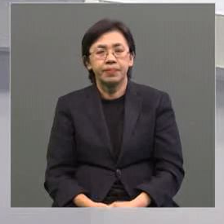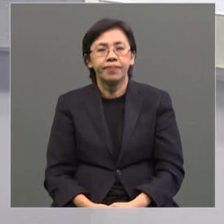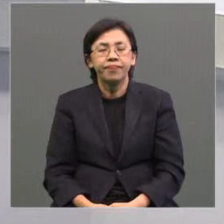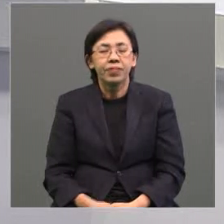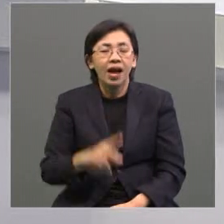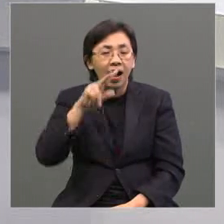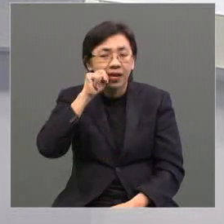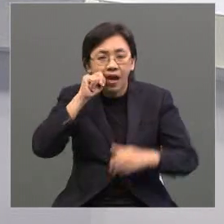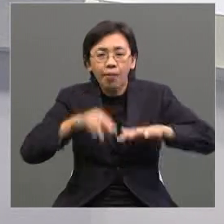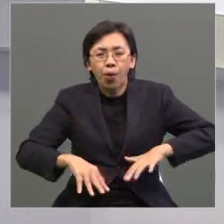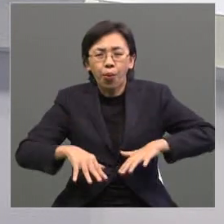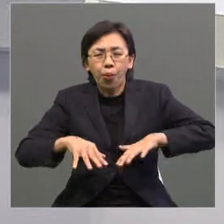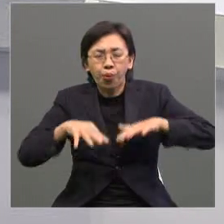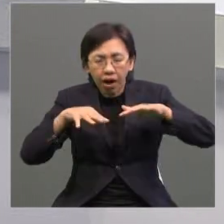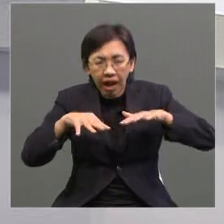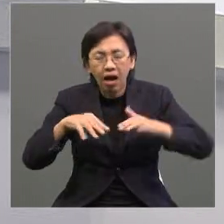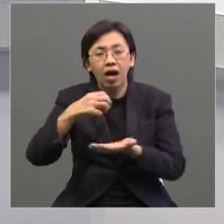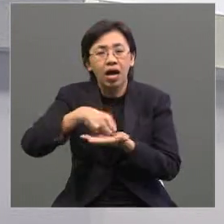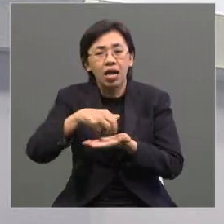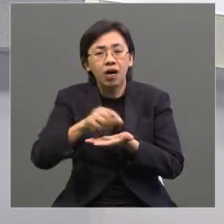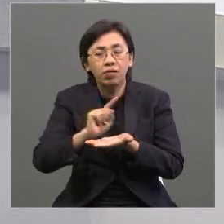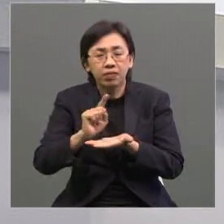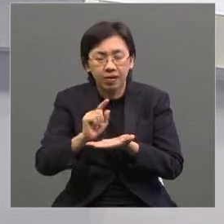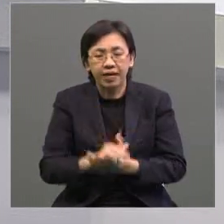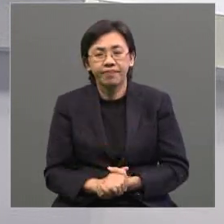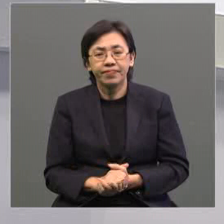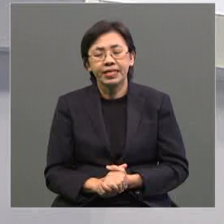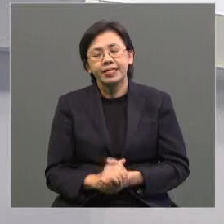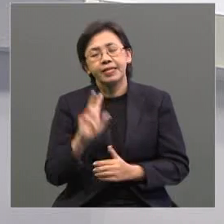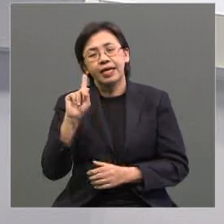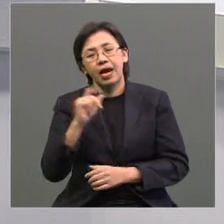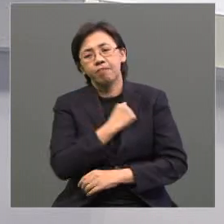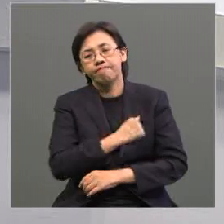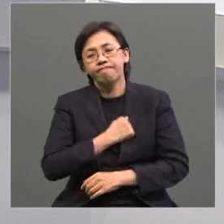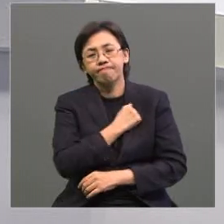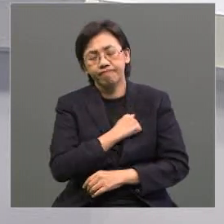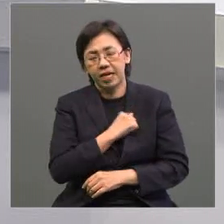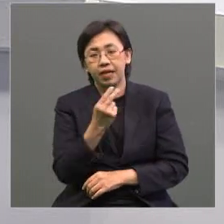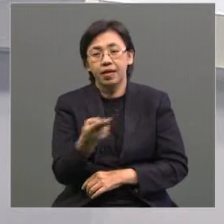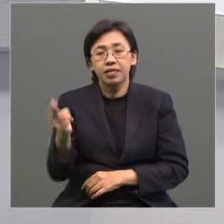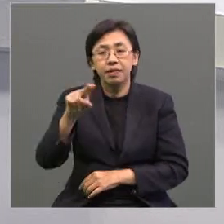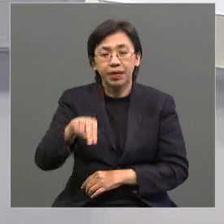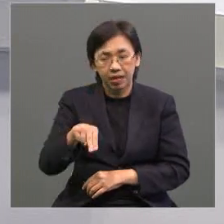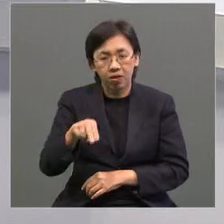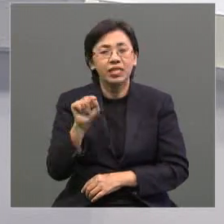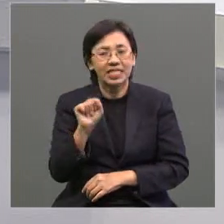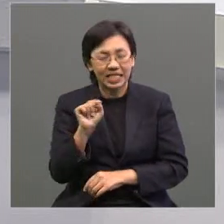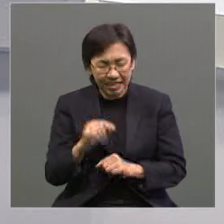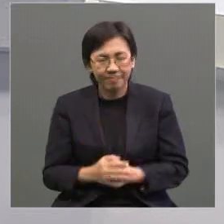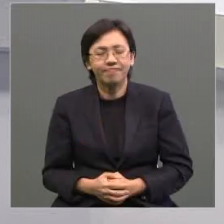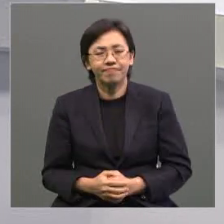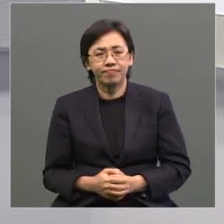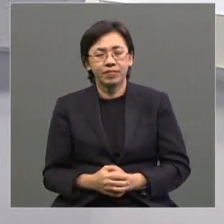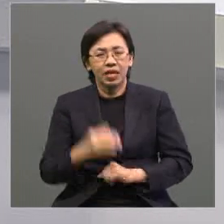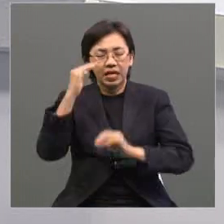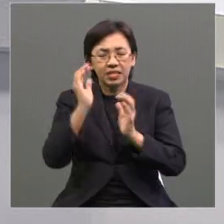จากสถานการณ์น้ำมาจับตาดูเหตุการณ์ความคืบหน้าจากเหตุการณ์เศร้าที่เกิดขึ้นที่สยามพารากอนนะครับล่าสุดเนี่ยเจ้าหน้าที่